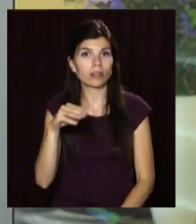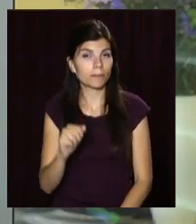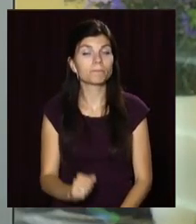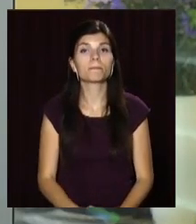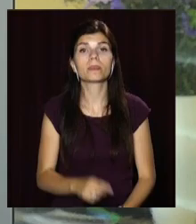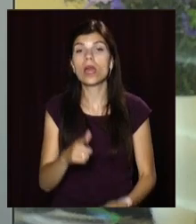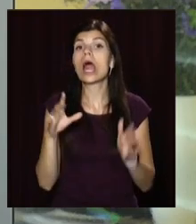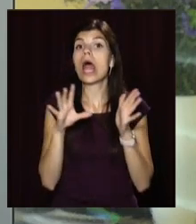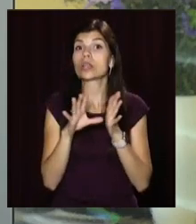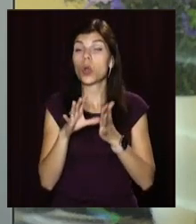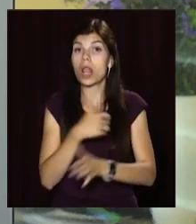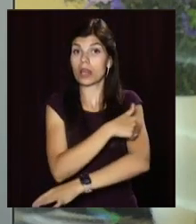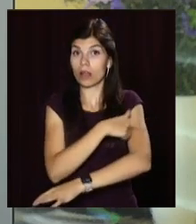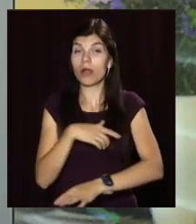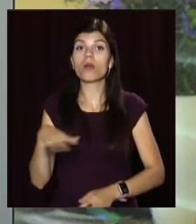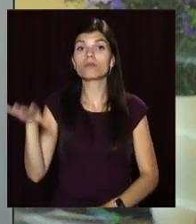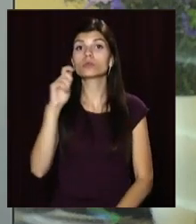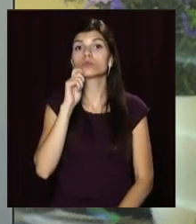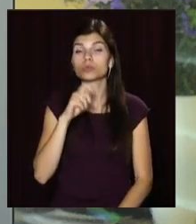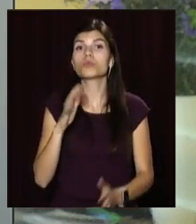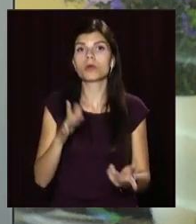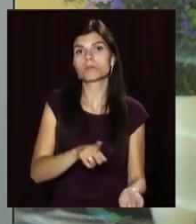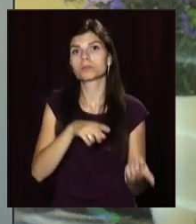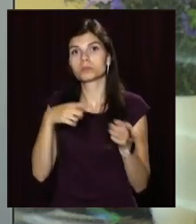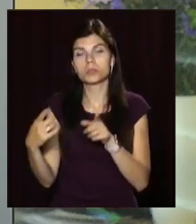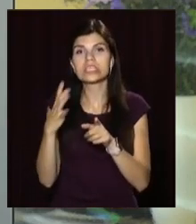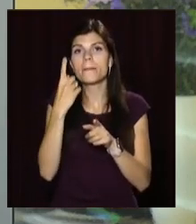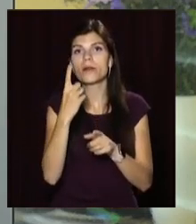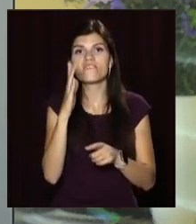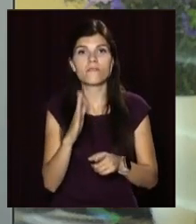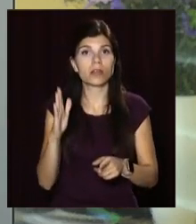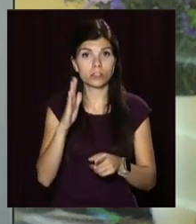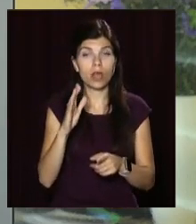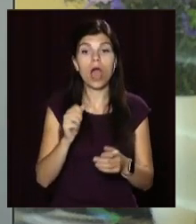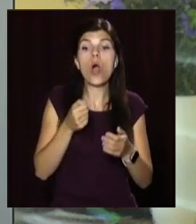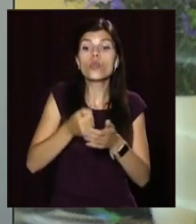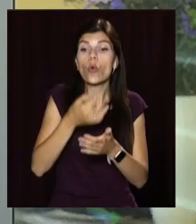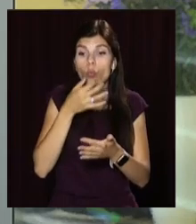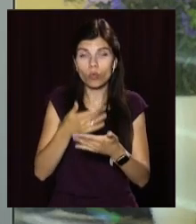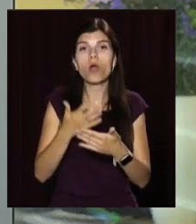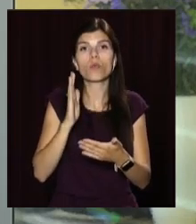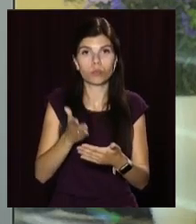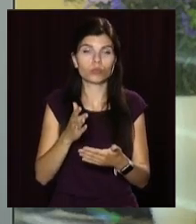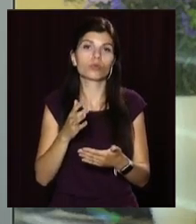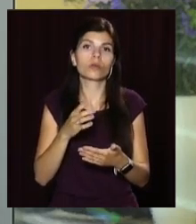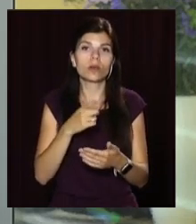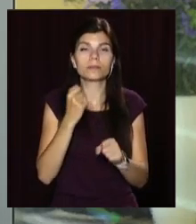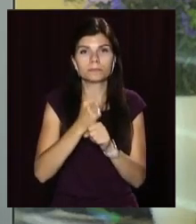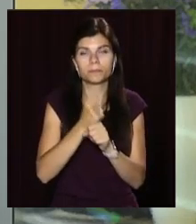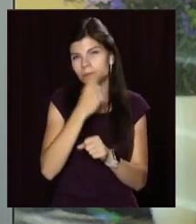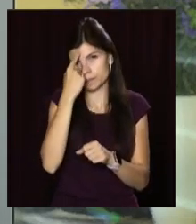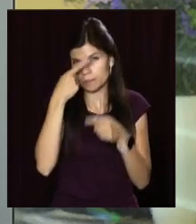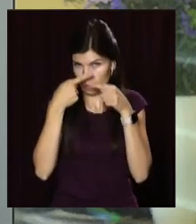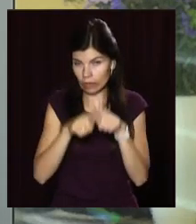Електронні лікарняні. Усі медустанови України повністю перейдуть на них з 1 вересня, а доти видаватимуть паперові.